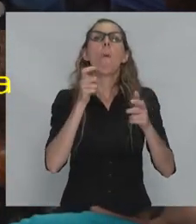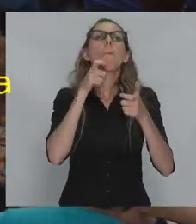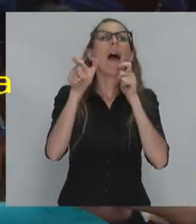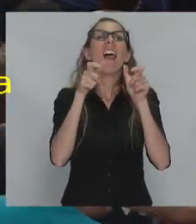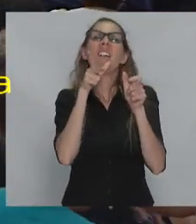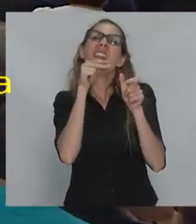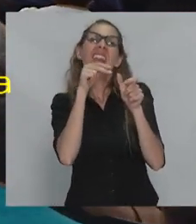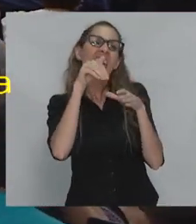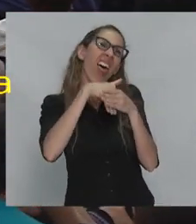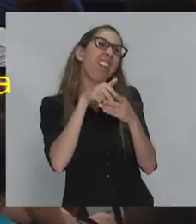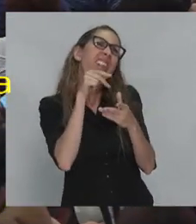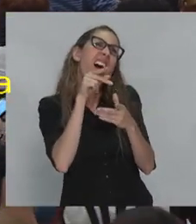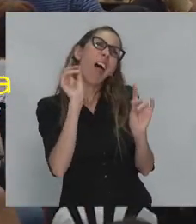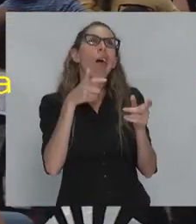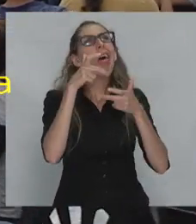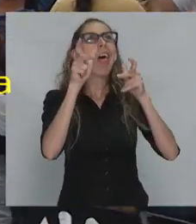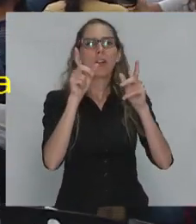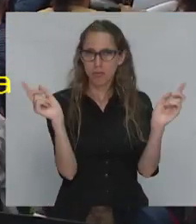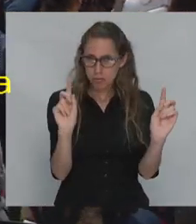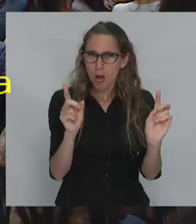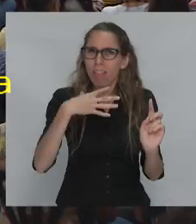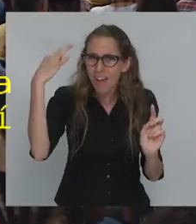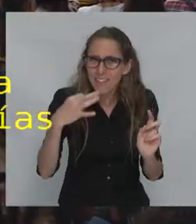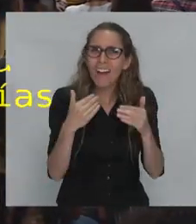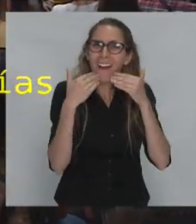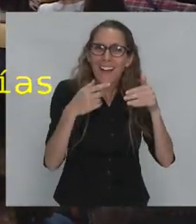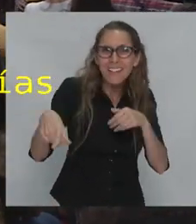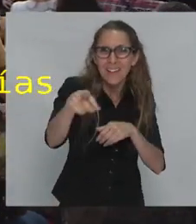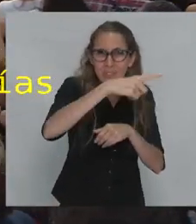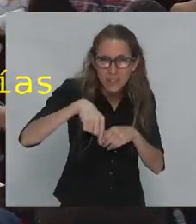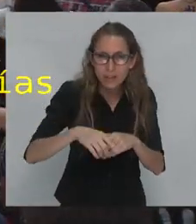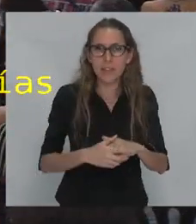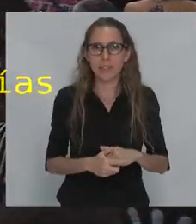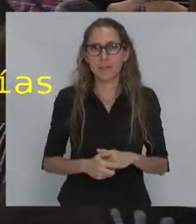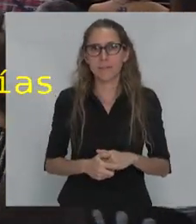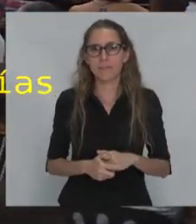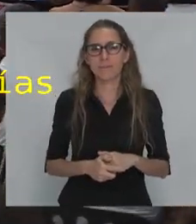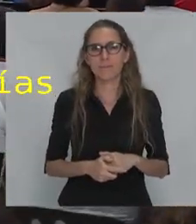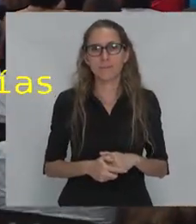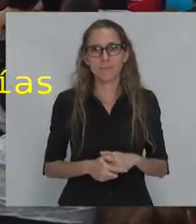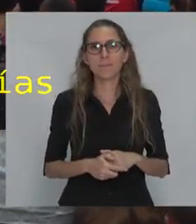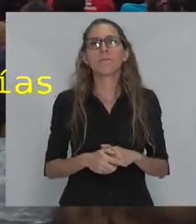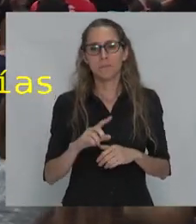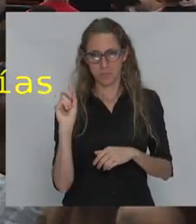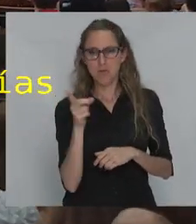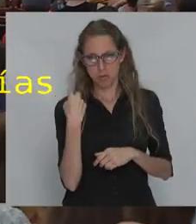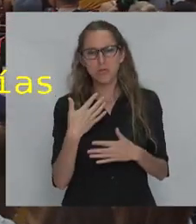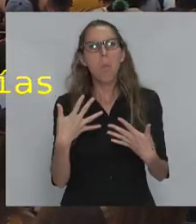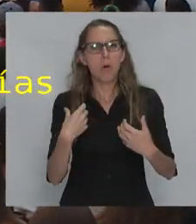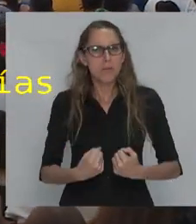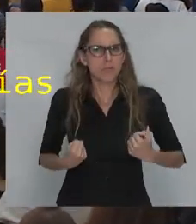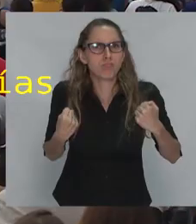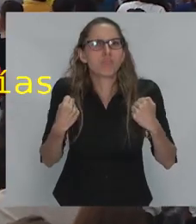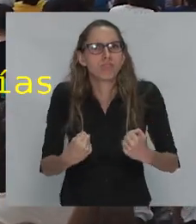peuple dans un petit pays. Nous avons eu beaucoup d'ennemis. Et si nous avons tenu, c'est parce que vous avez été en